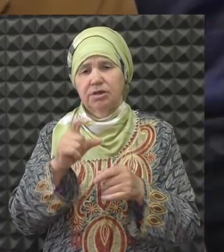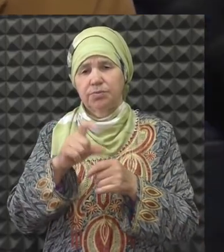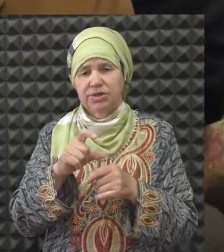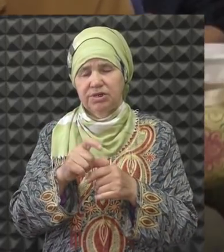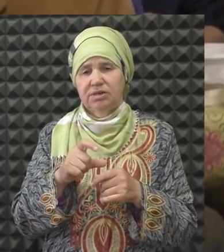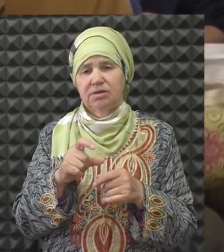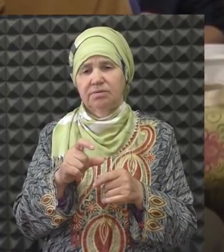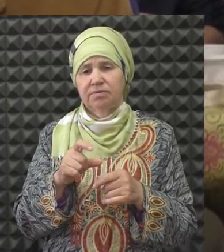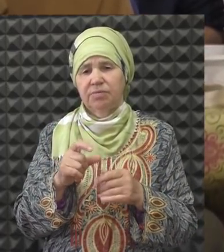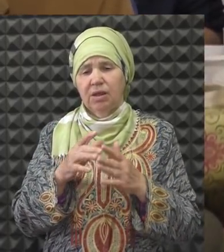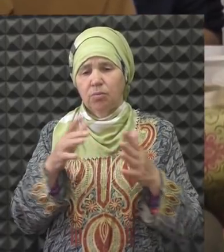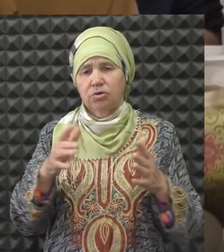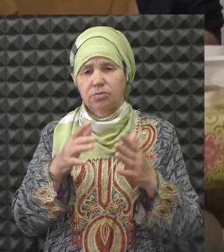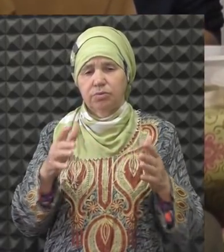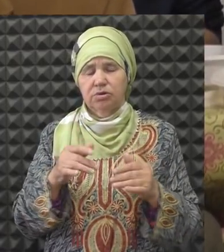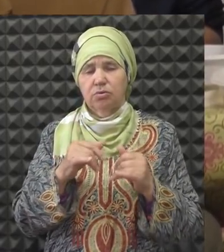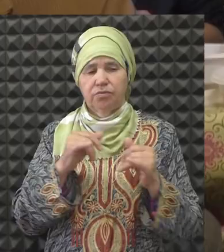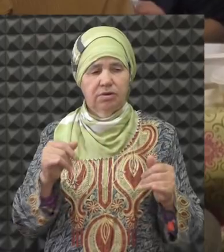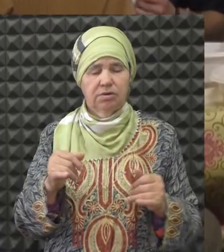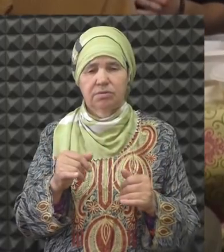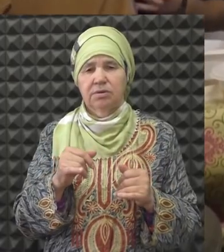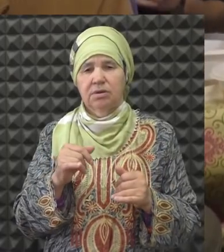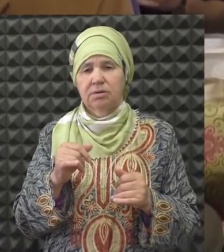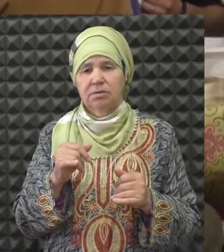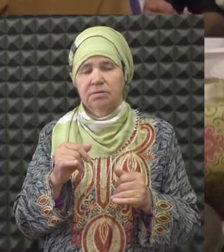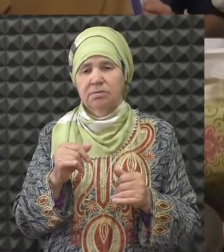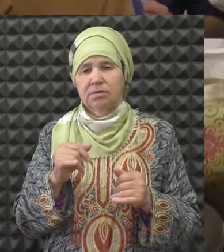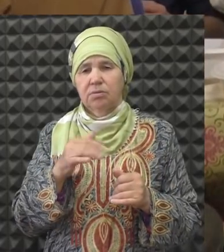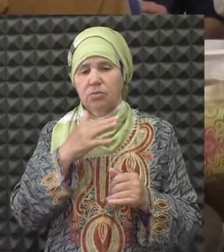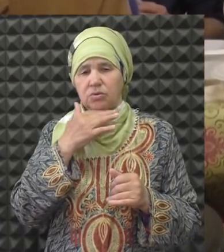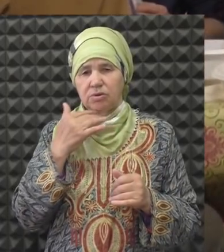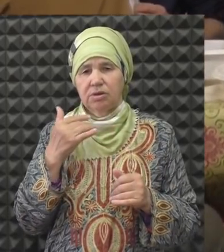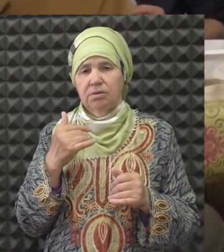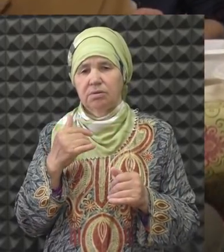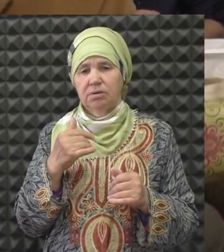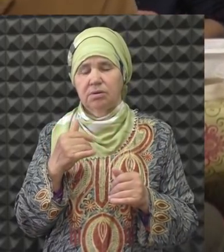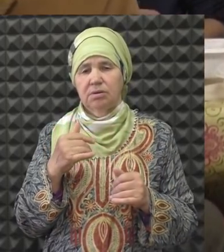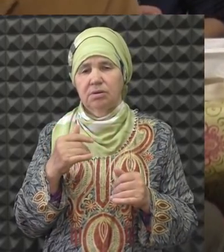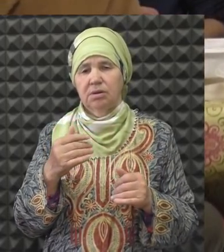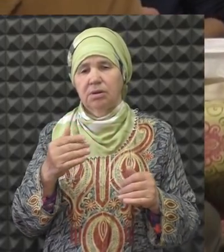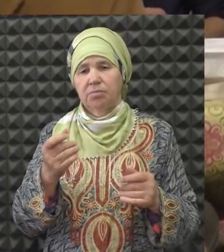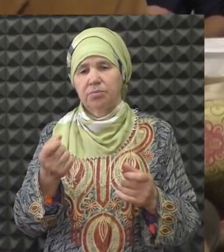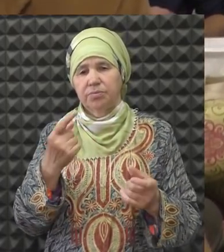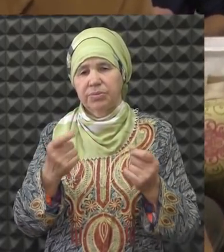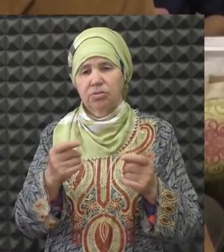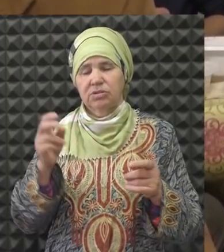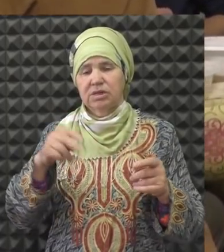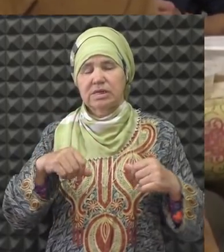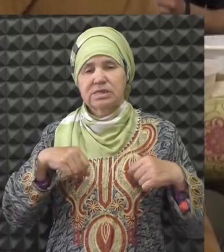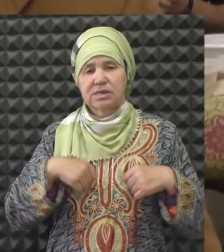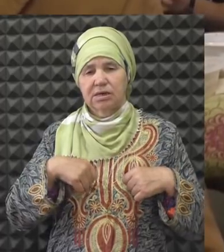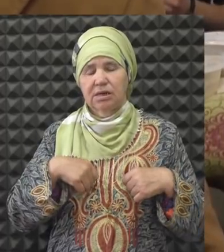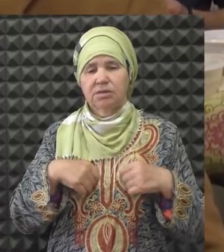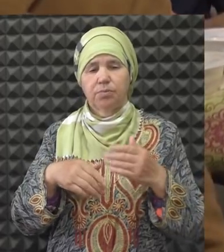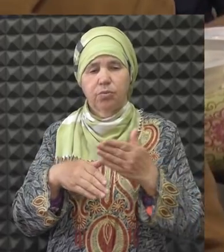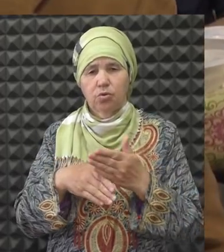уважение к мечети. Все больше и больше об этом узнают людей. И многие, особенно месяц Рамадан,